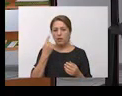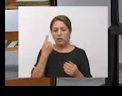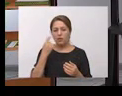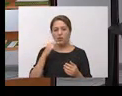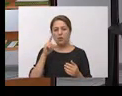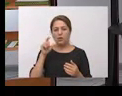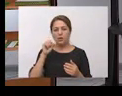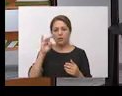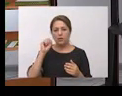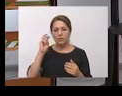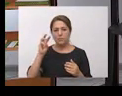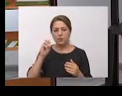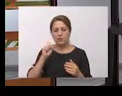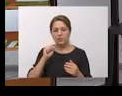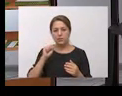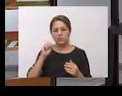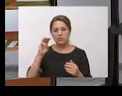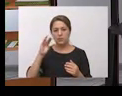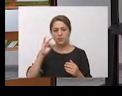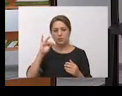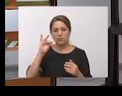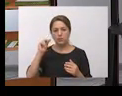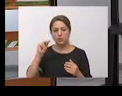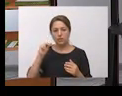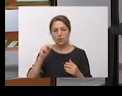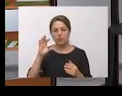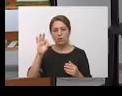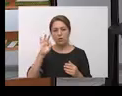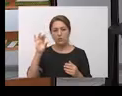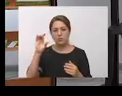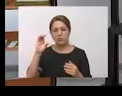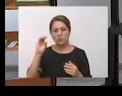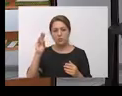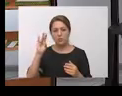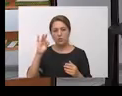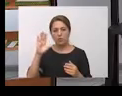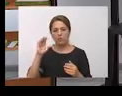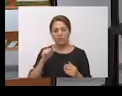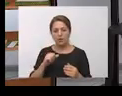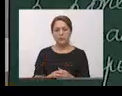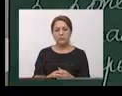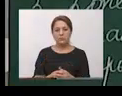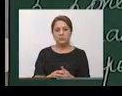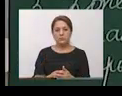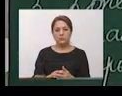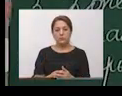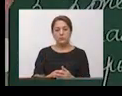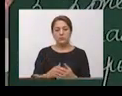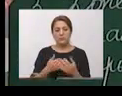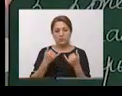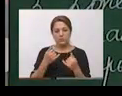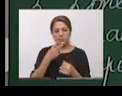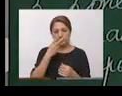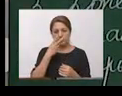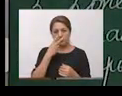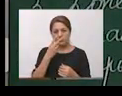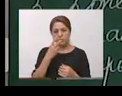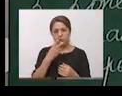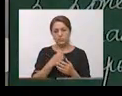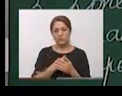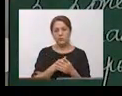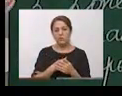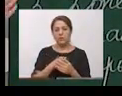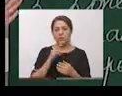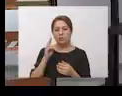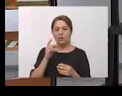грамматическая основа. То есть грамматическая основа – это главные члены предложения. Давайте обратимся к